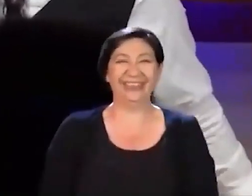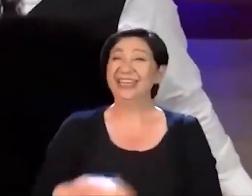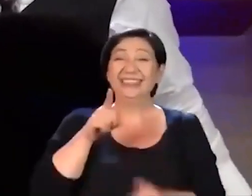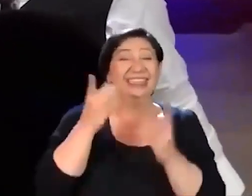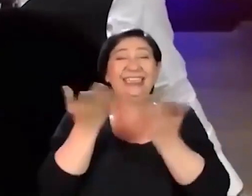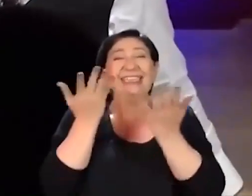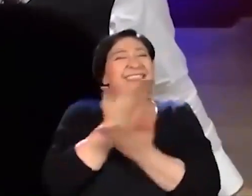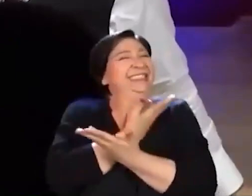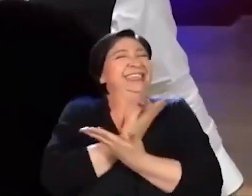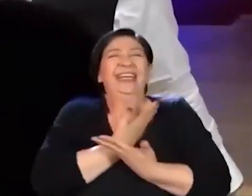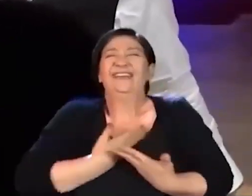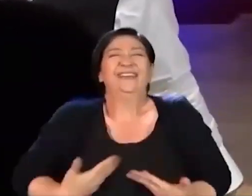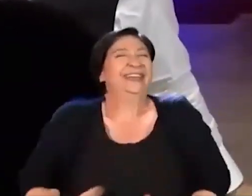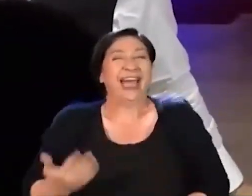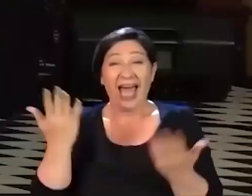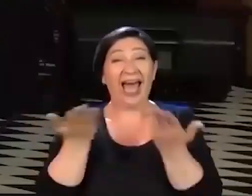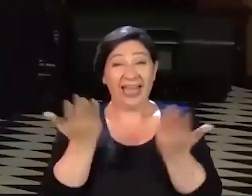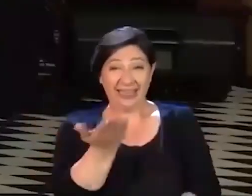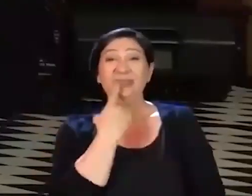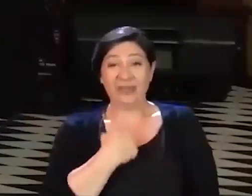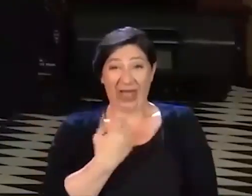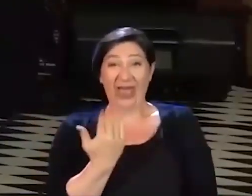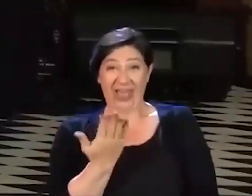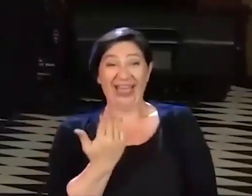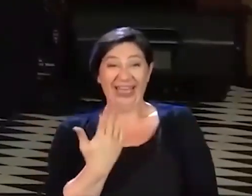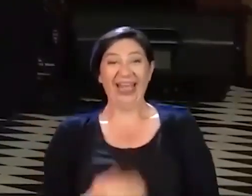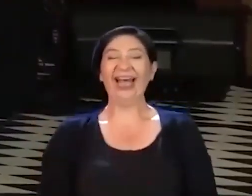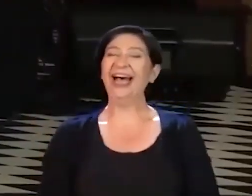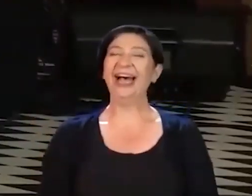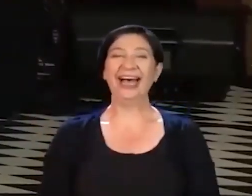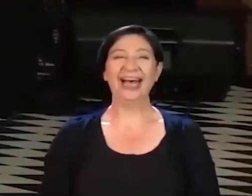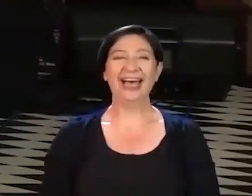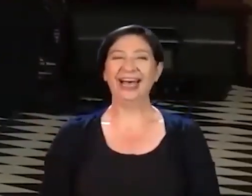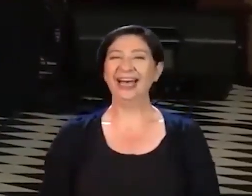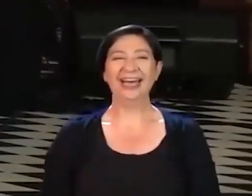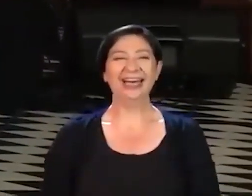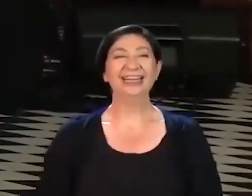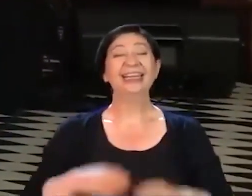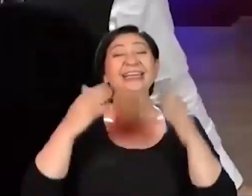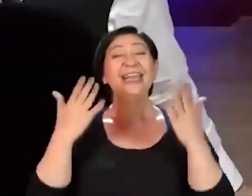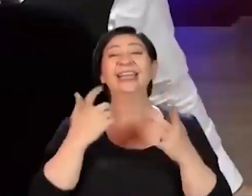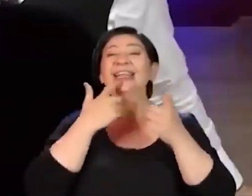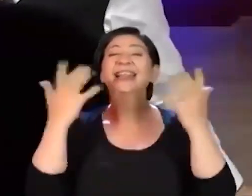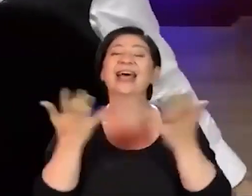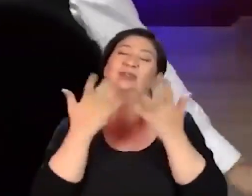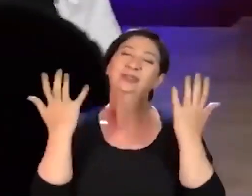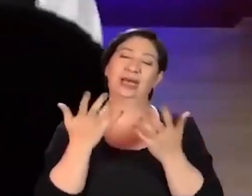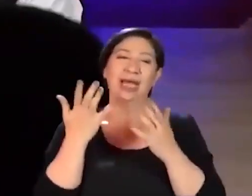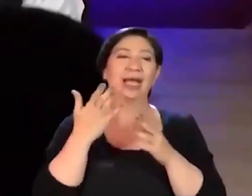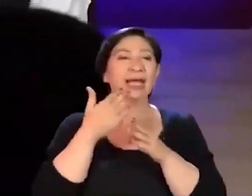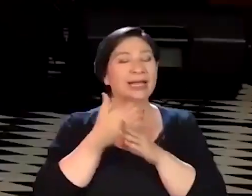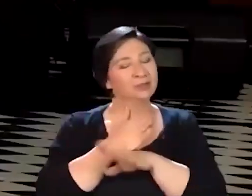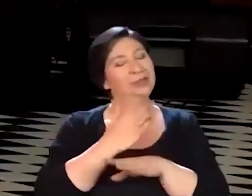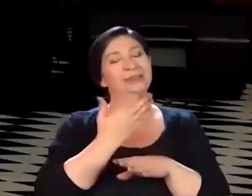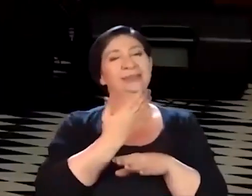Seni nasıl sevdiğimi. Haydi söyle. Yani yıllarca bak